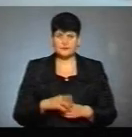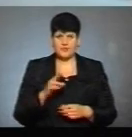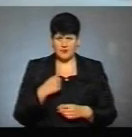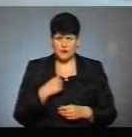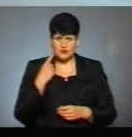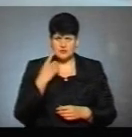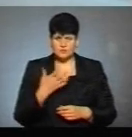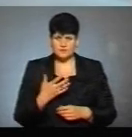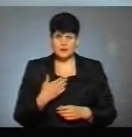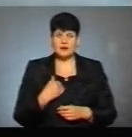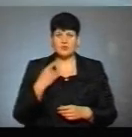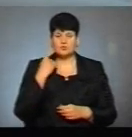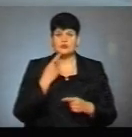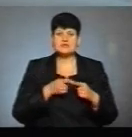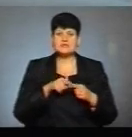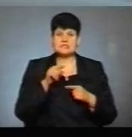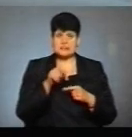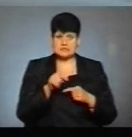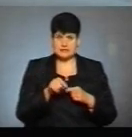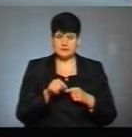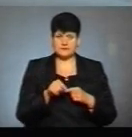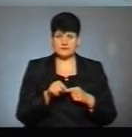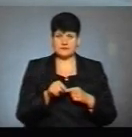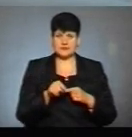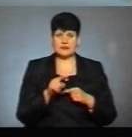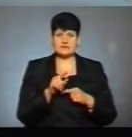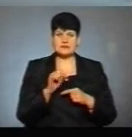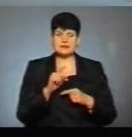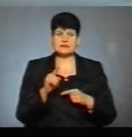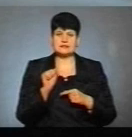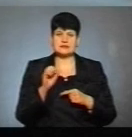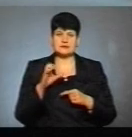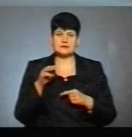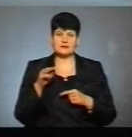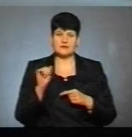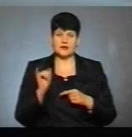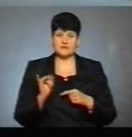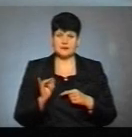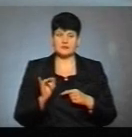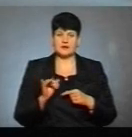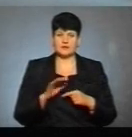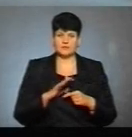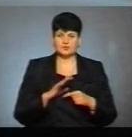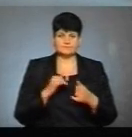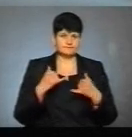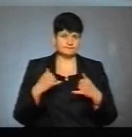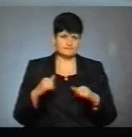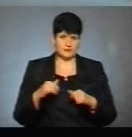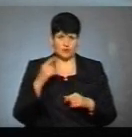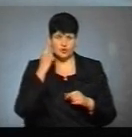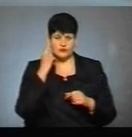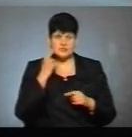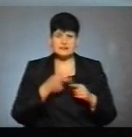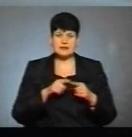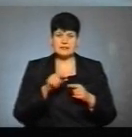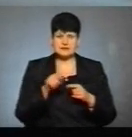Я думаю, що за такі застави, тому що я знав навіть за більш, і воно в мене виникало, парадокс в голові. За ці